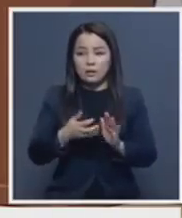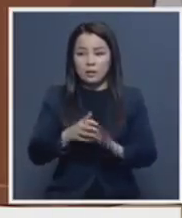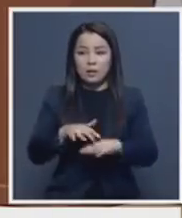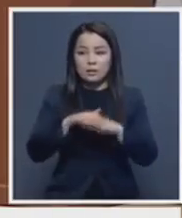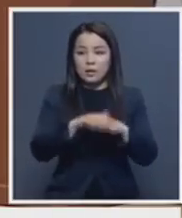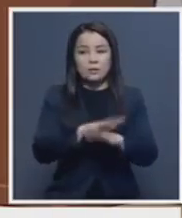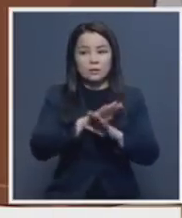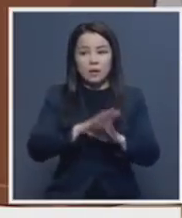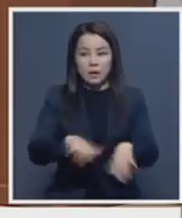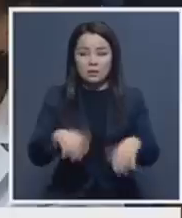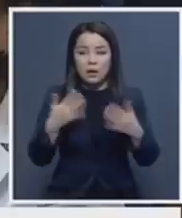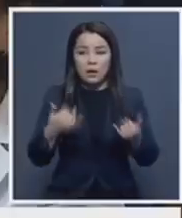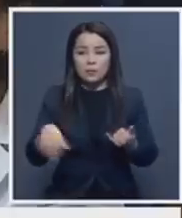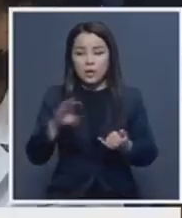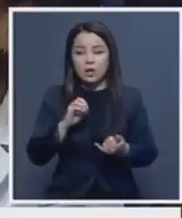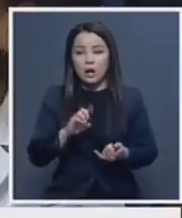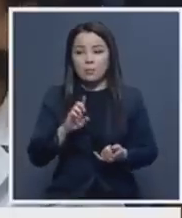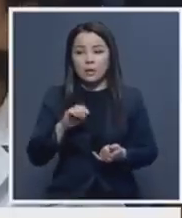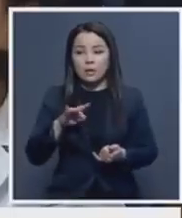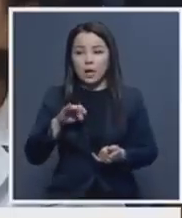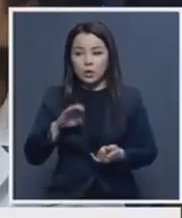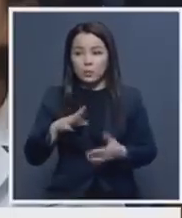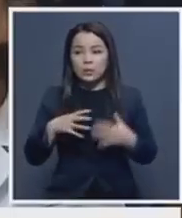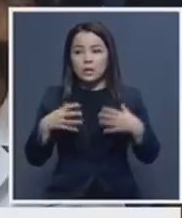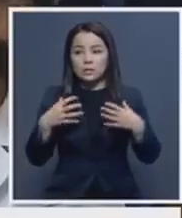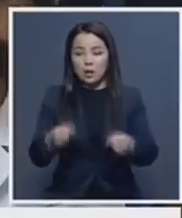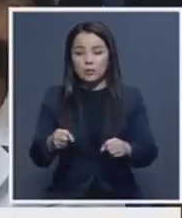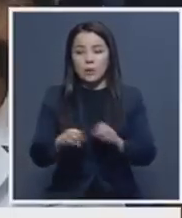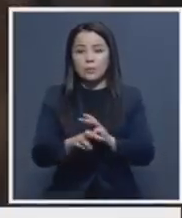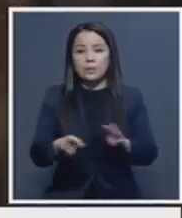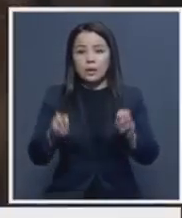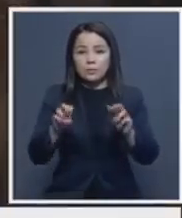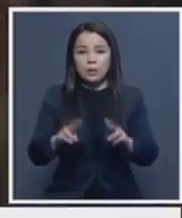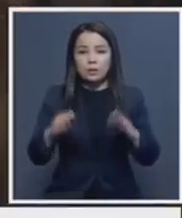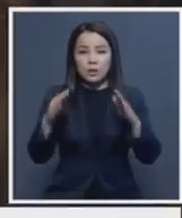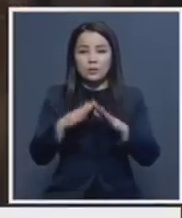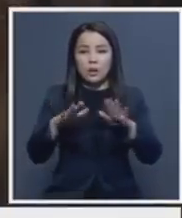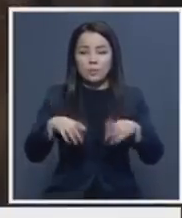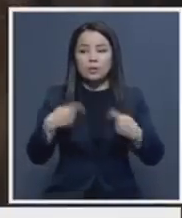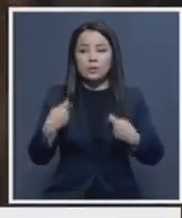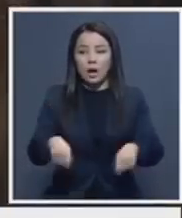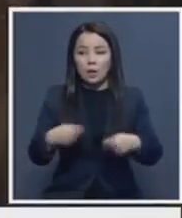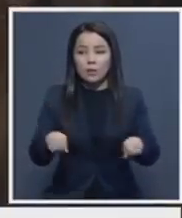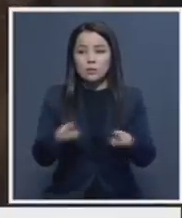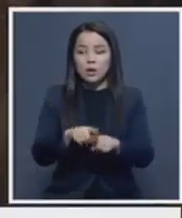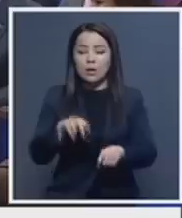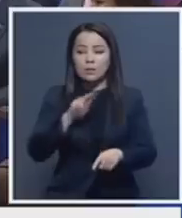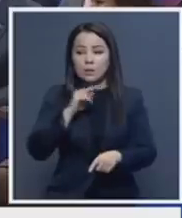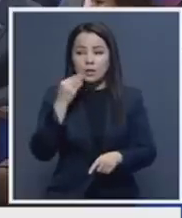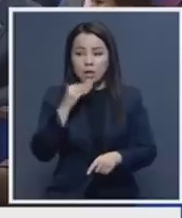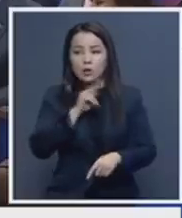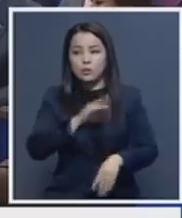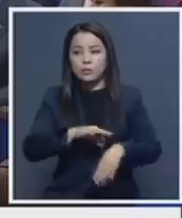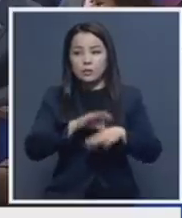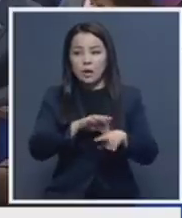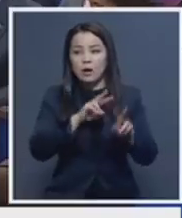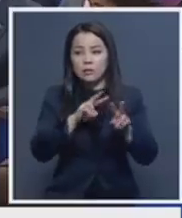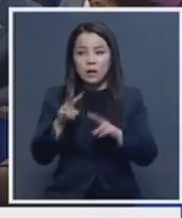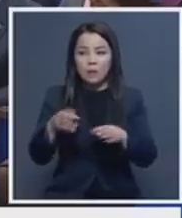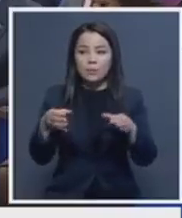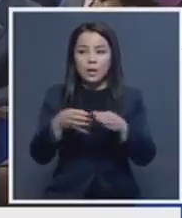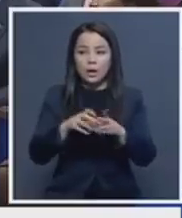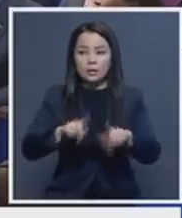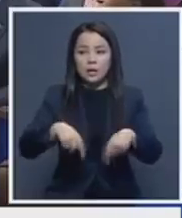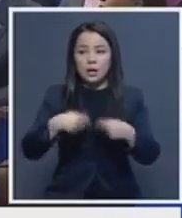бөлінбеген. Елжан Біртанов алдағы уақытта денсаулық сақтау министрлігінде тауарлар мен қызметтердің сапасын бақылайтын комитеттің жұмысын жолға